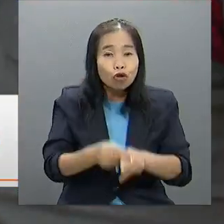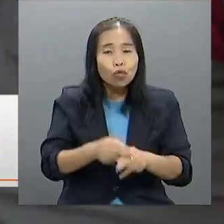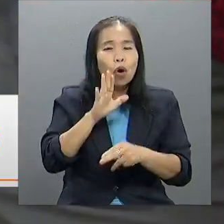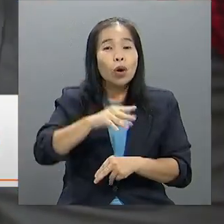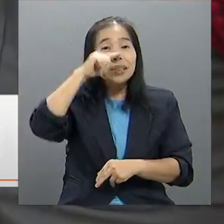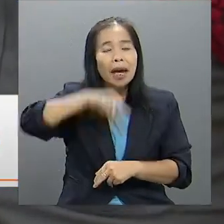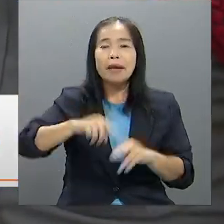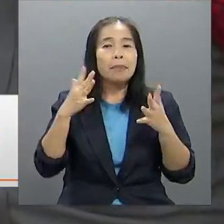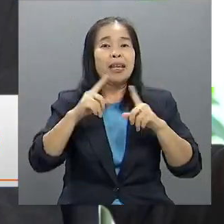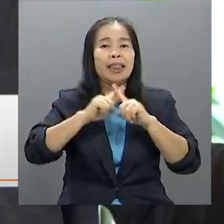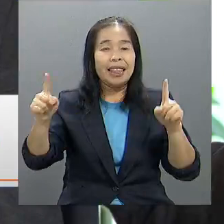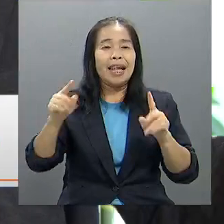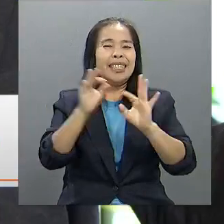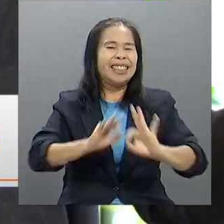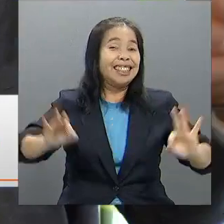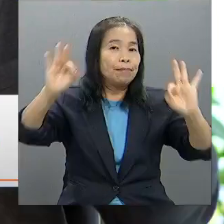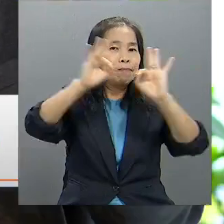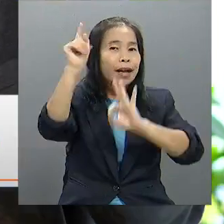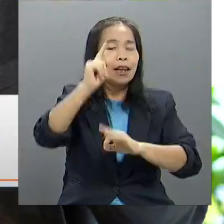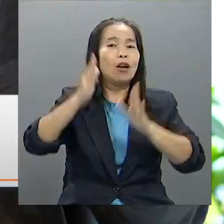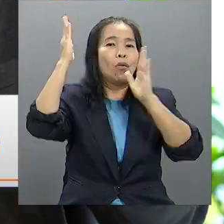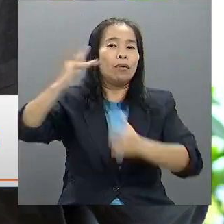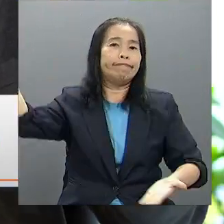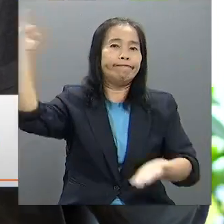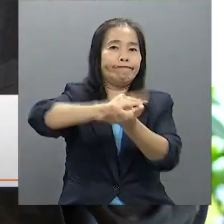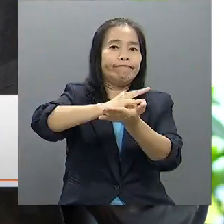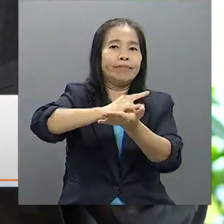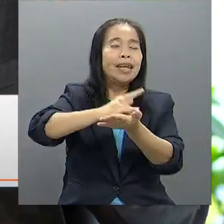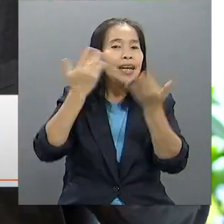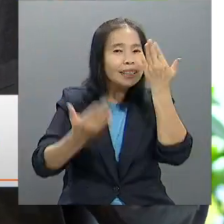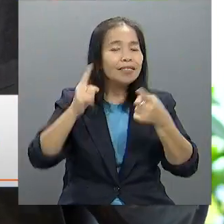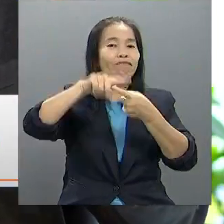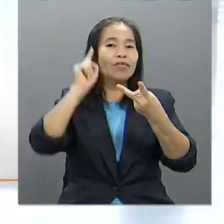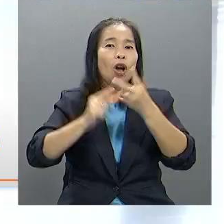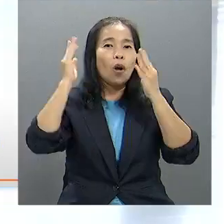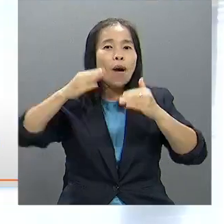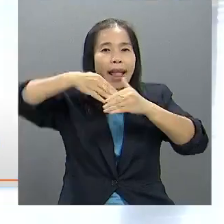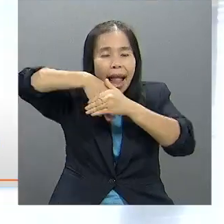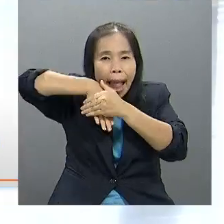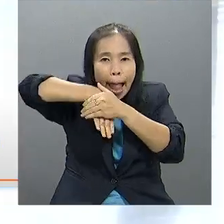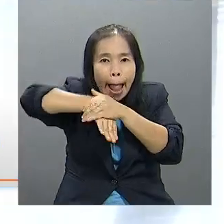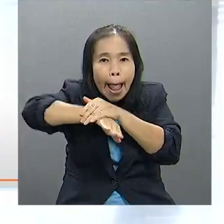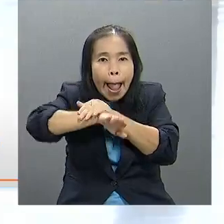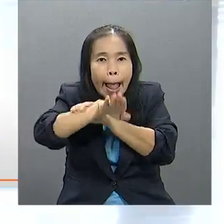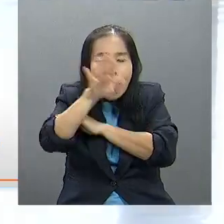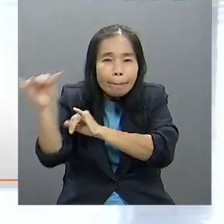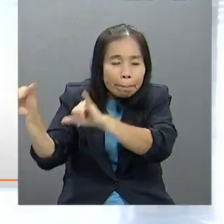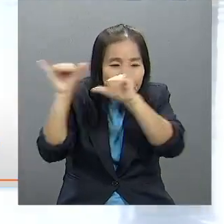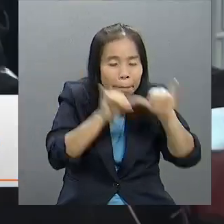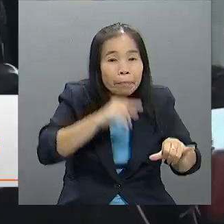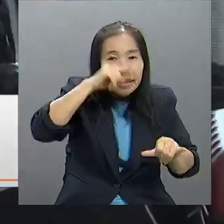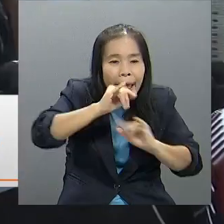ต่ก็คงอาจจะเกิดจากการที่เล็ดลอดเข้ามาซึ่งอันเนี้ยเราไม่สามารถที่จะควบคุมได้เป็ดเสร็จเด็ดข